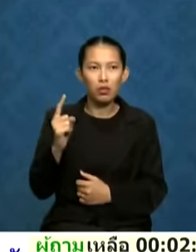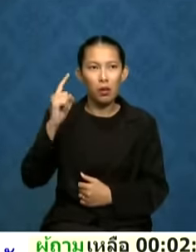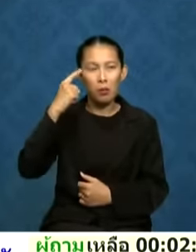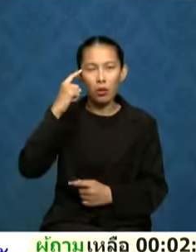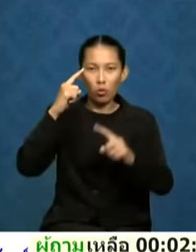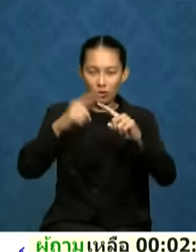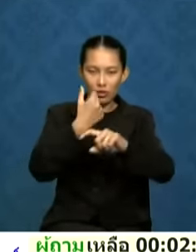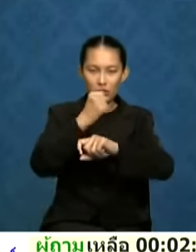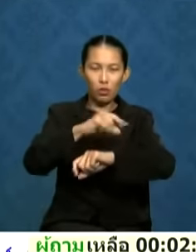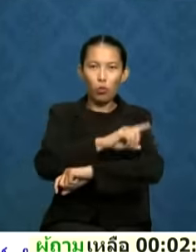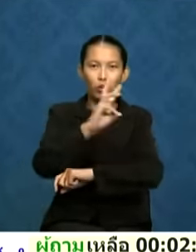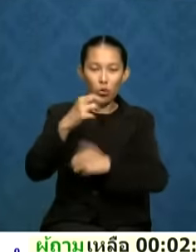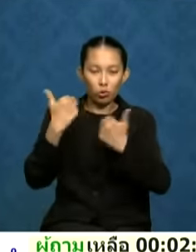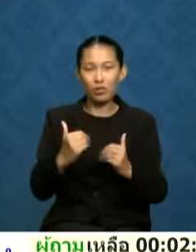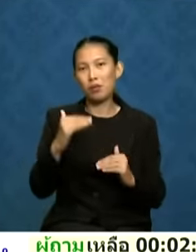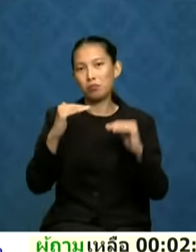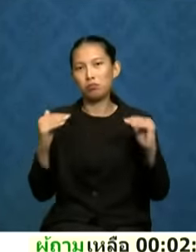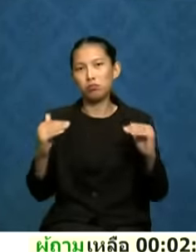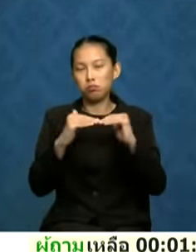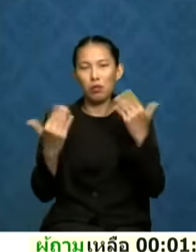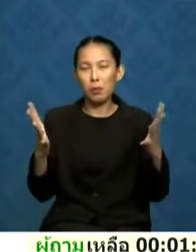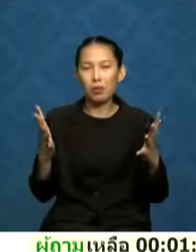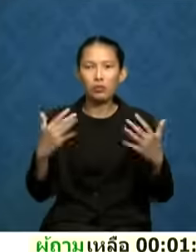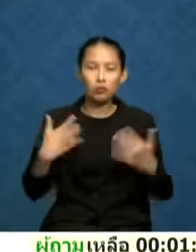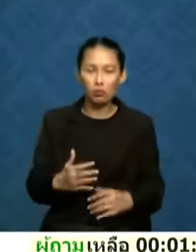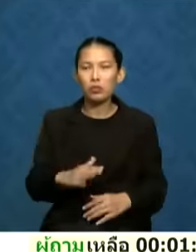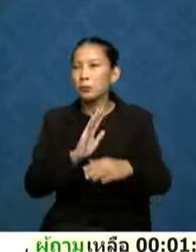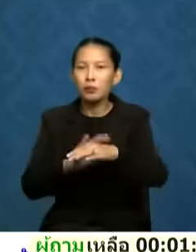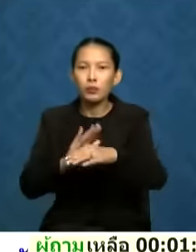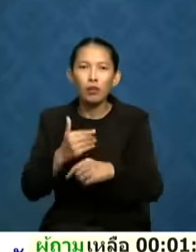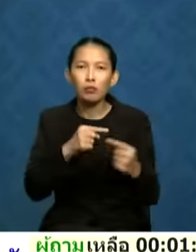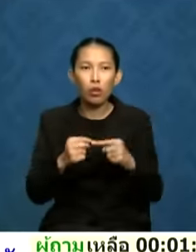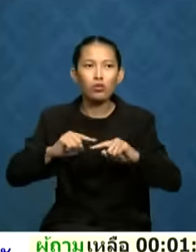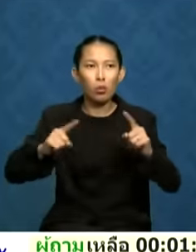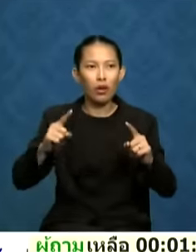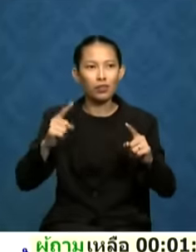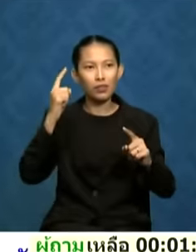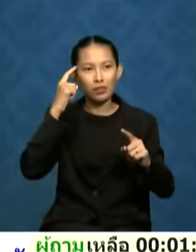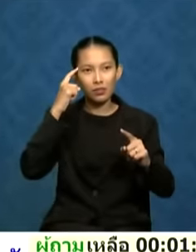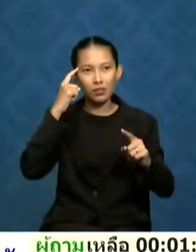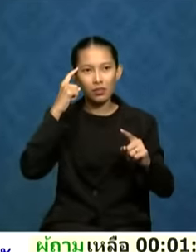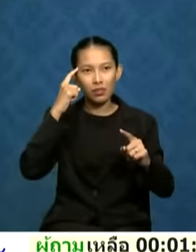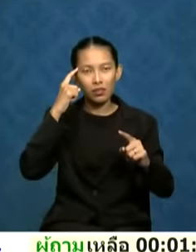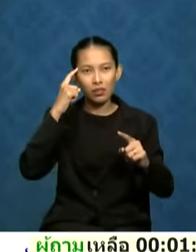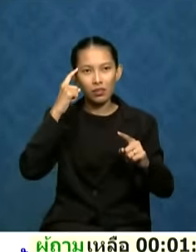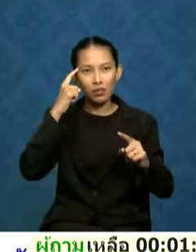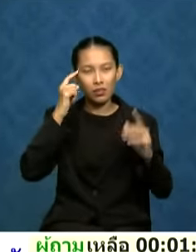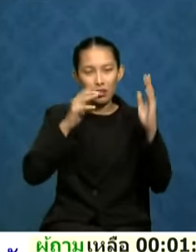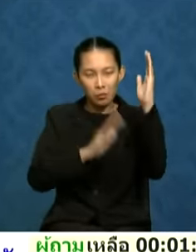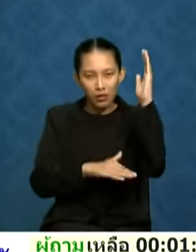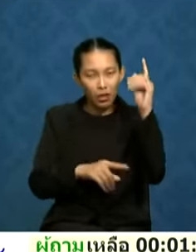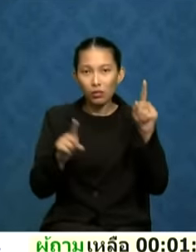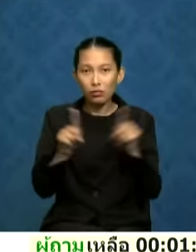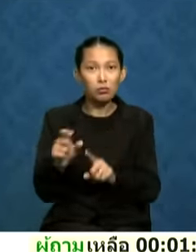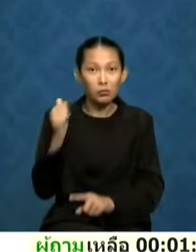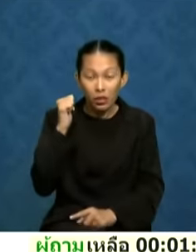วาหกตูลาวใเรายงไม่ไดรควเปด้ำก็ตเป็สทตองทั่วกัต่อไปแต่เราจะทำให้เหตุกณตากใบเก